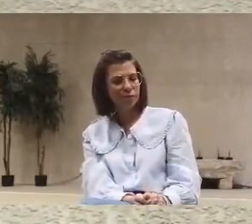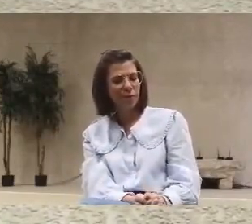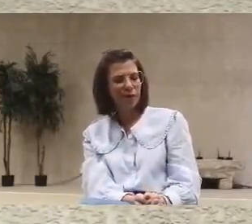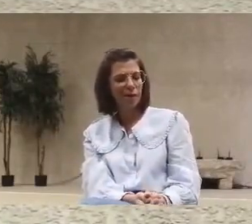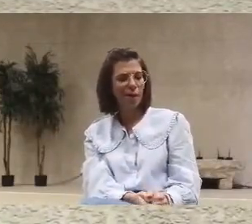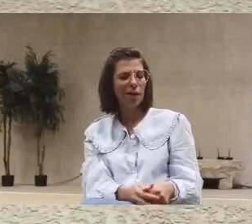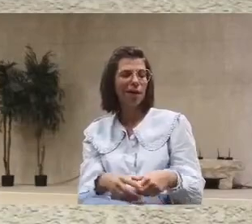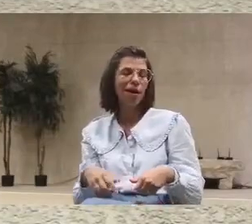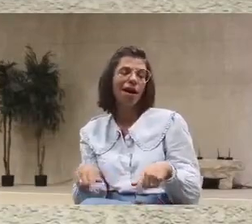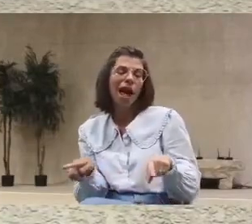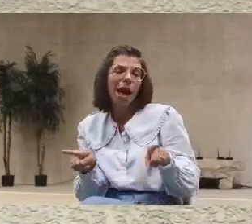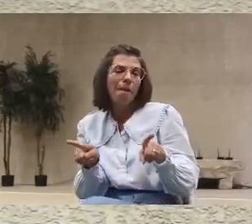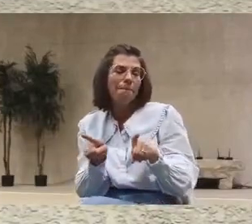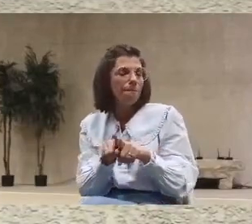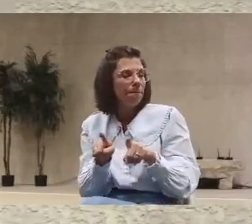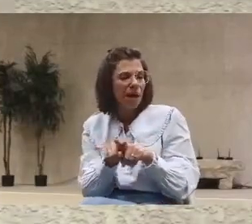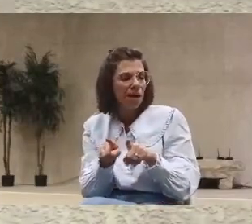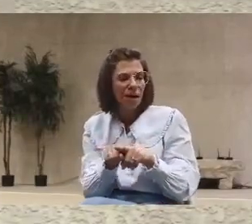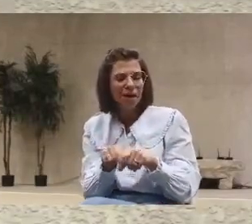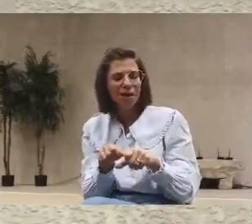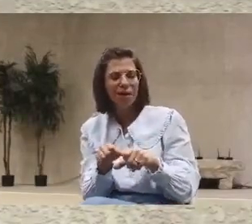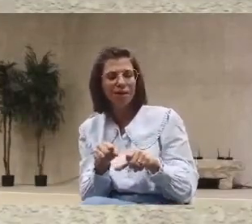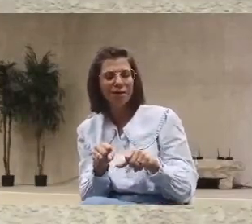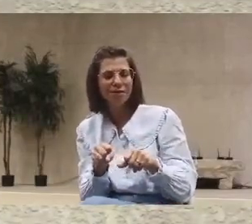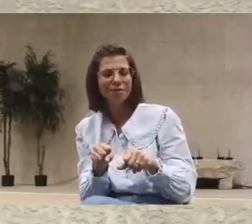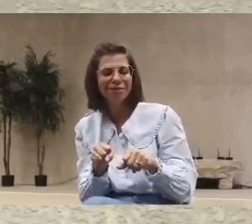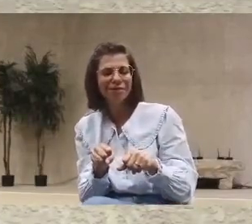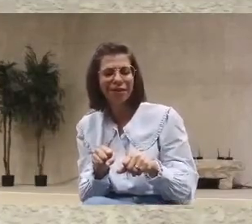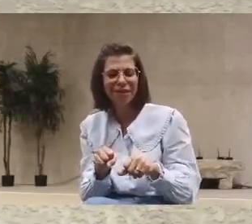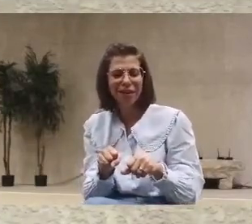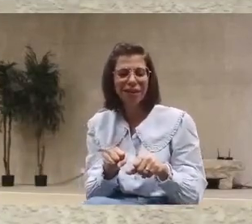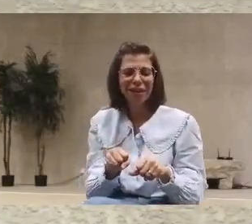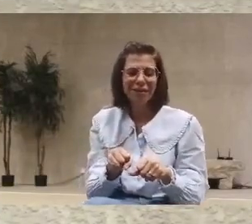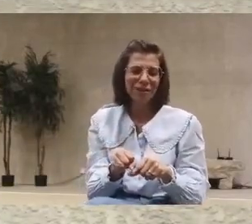au Seigneur, conduis ma vie, conduis ma vie, non ?